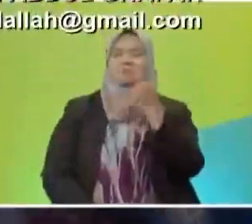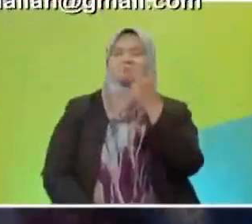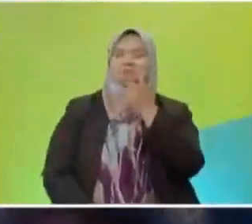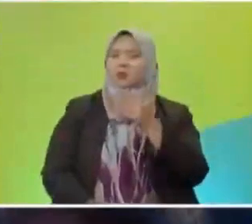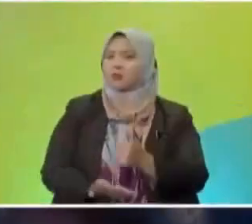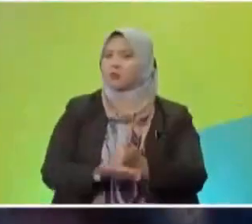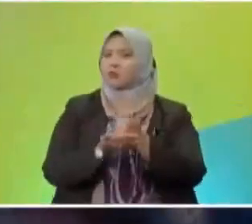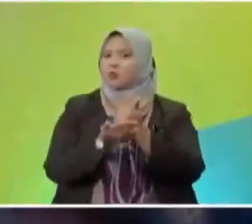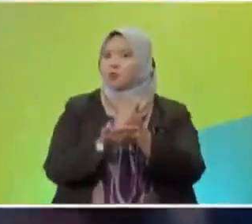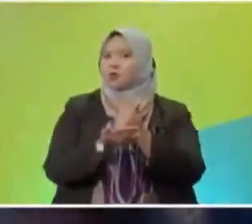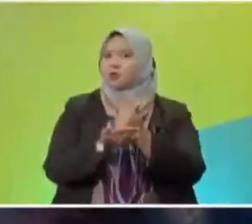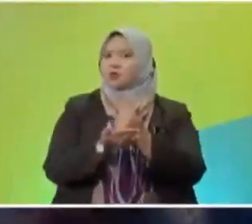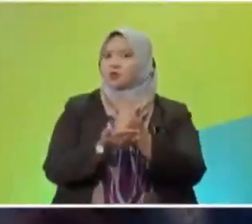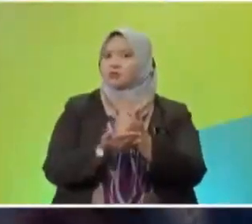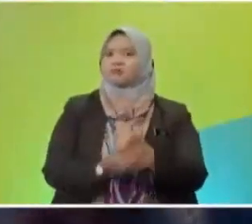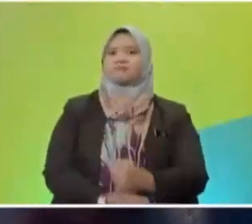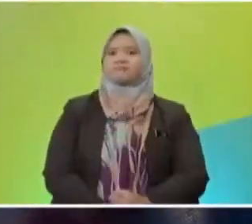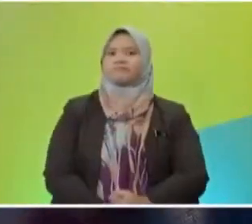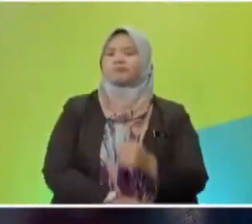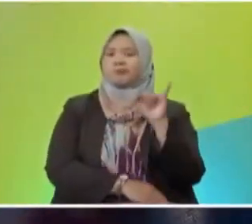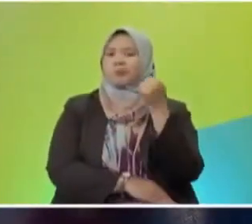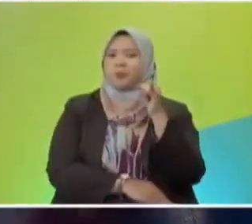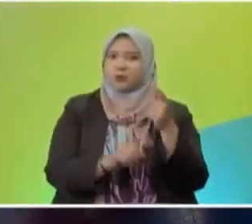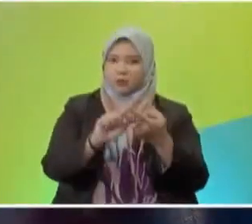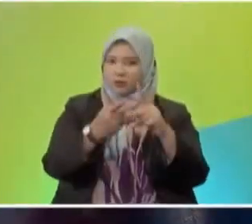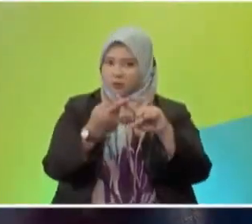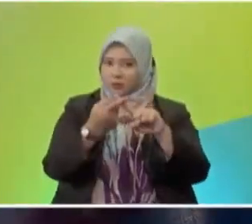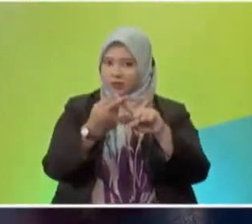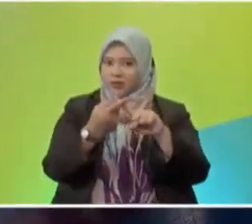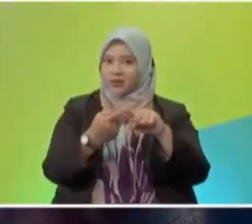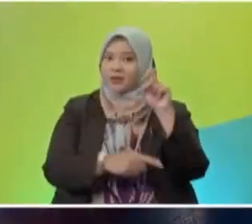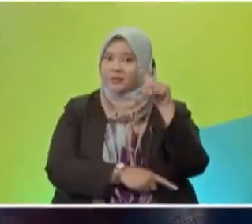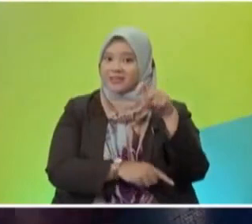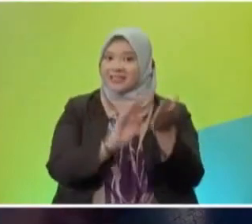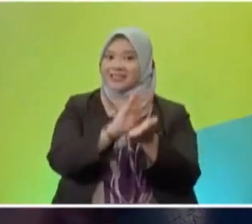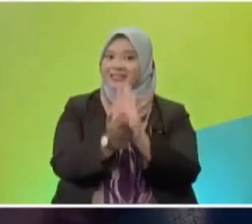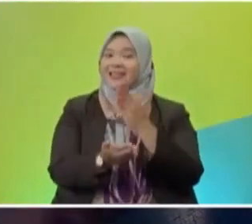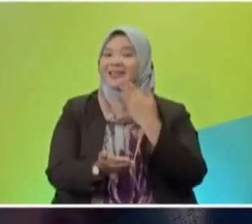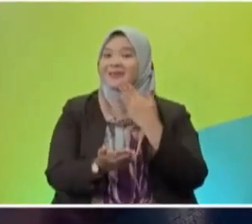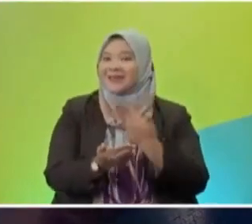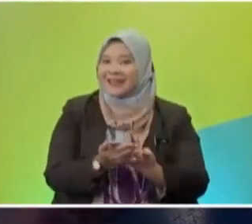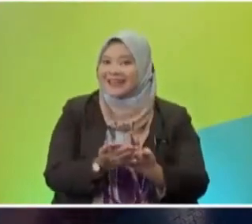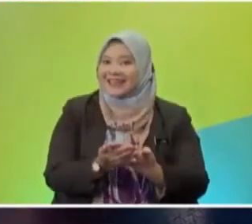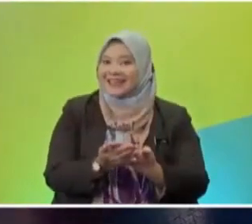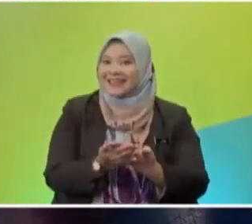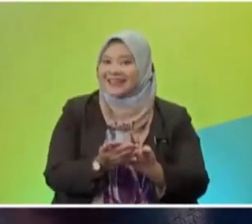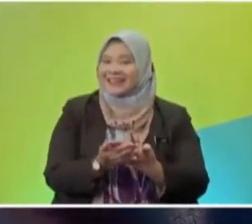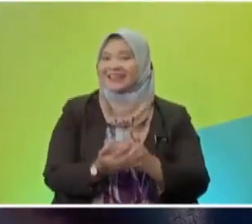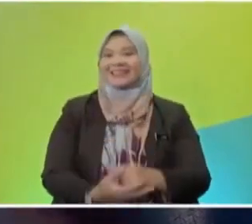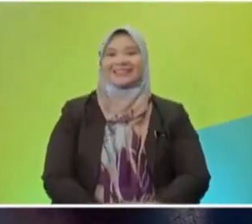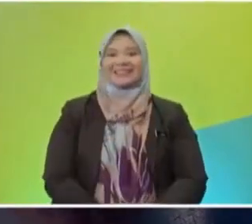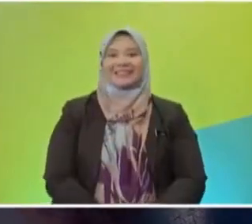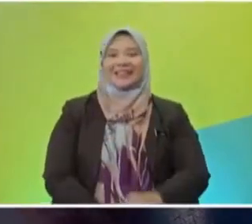menolong dipandang sepi. Wah, hebat. Untuk Fizi, 5 wah juga.